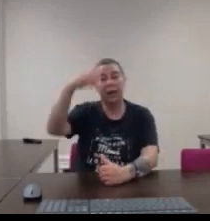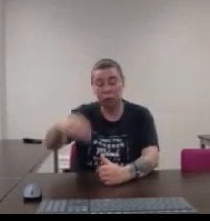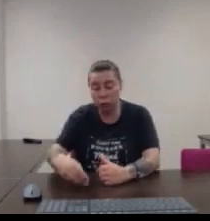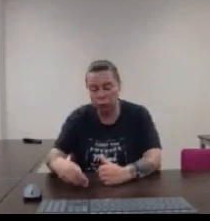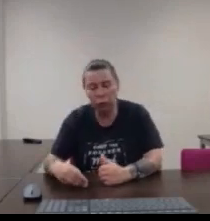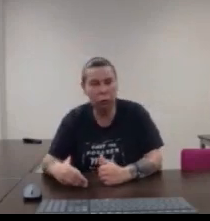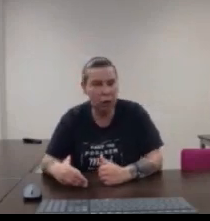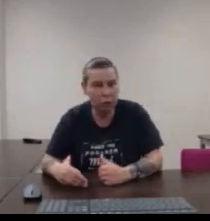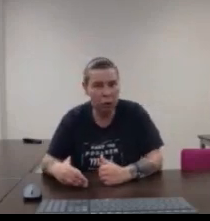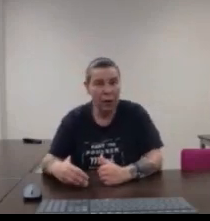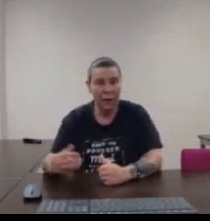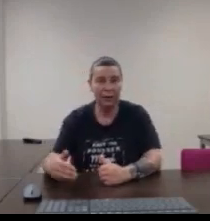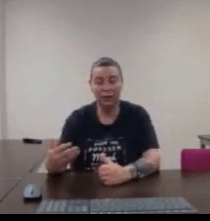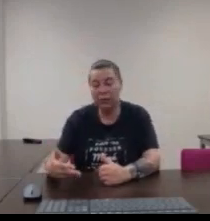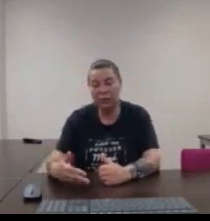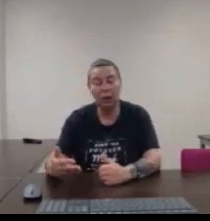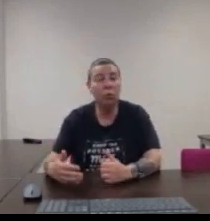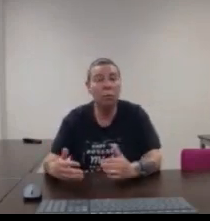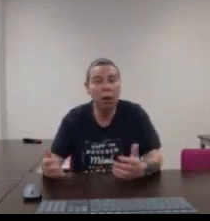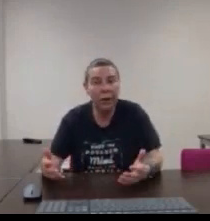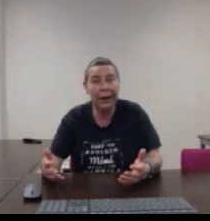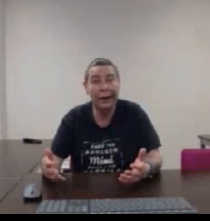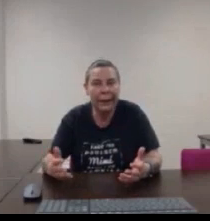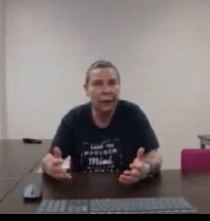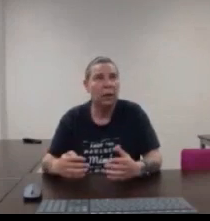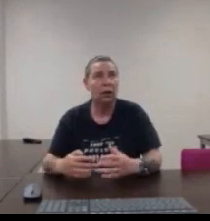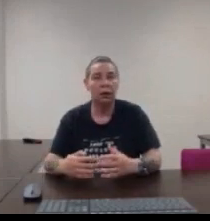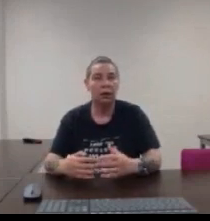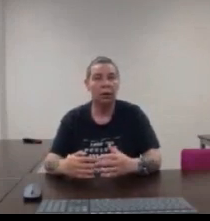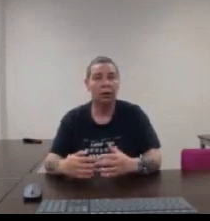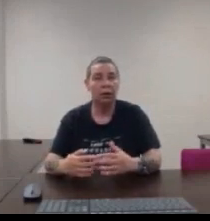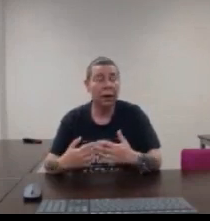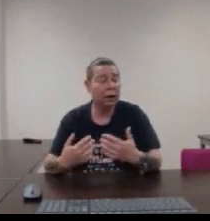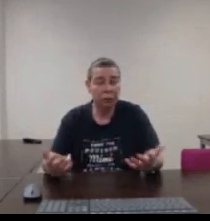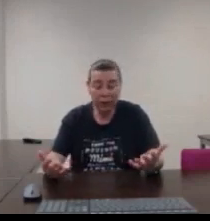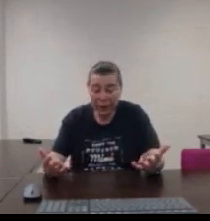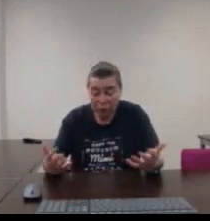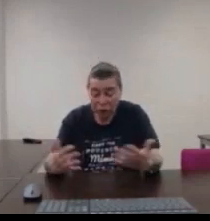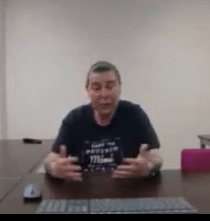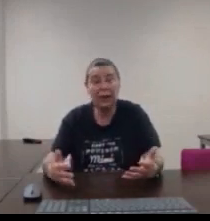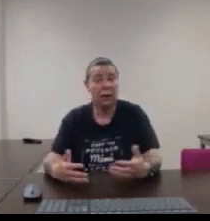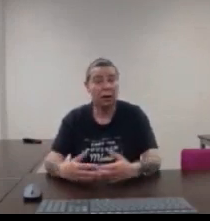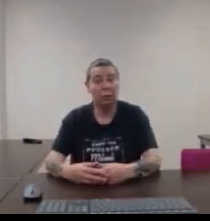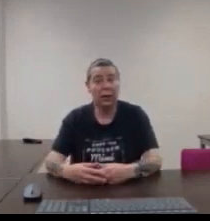des luminaires juste au-dessus de leur bureau, et si vous avez un bureau blanc et laqué, vous allez être gêné de manière